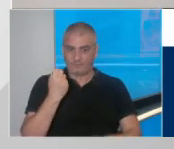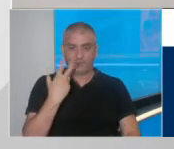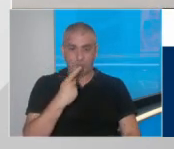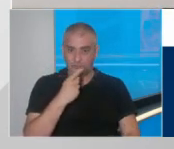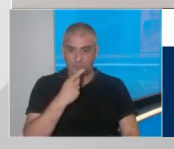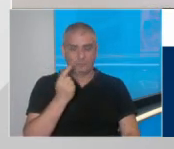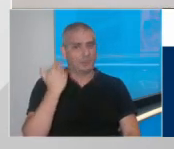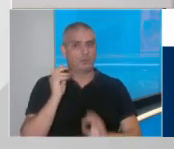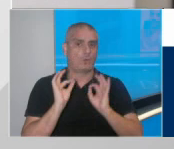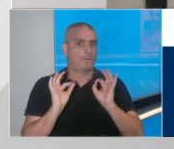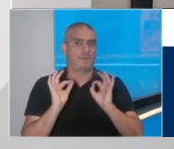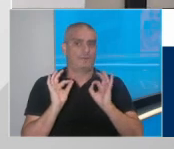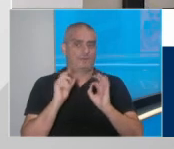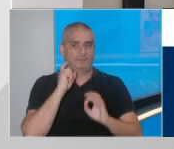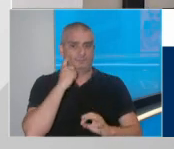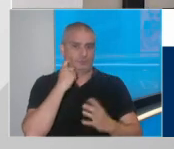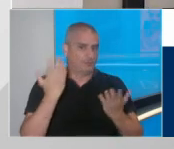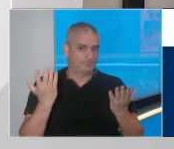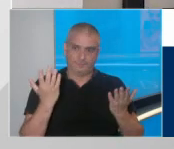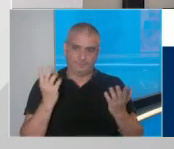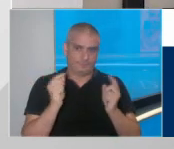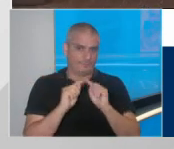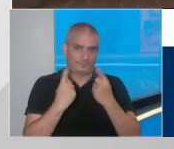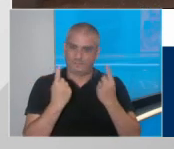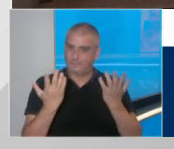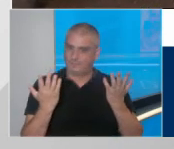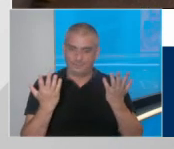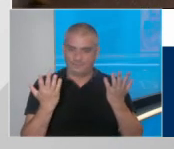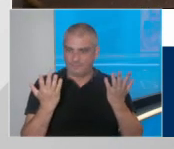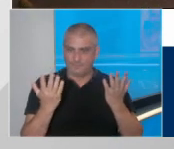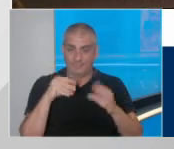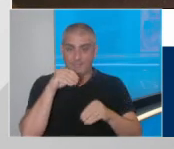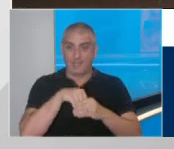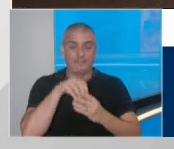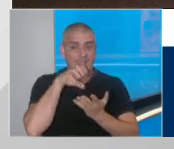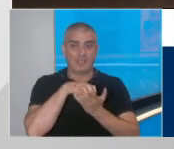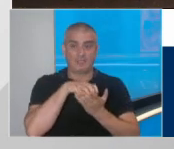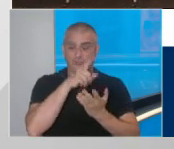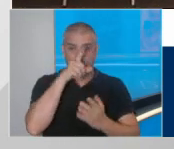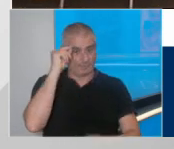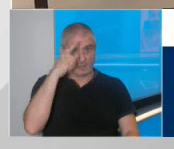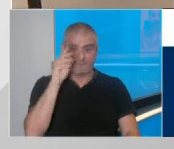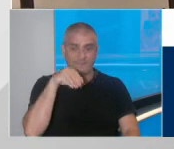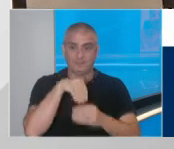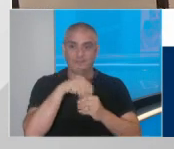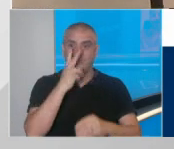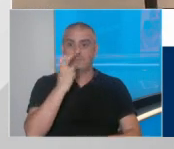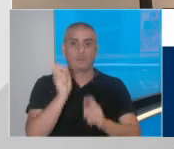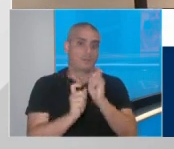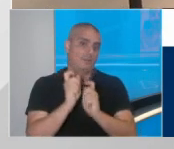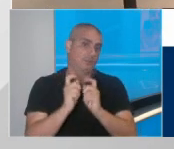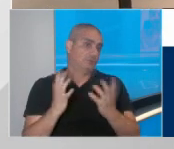שבועות בקלפיות היו באמת משעשעים עד כדי אבסורדים, כלומר, בקלפי הראשית והגדולה בתל אביב הצביעו כ-200